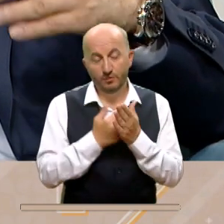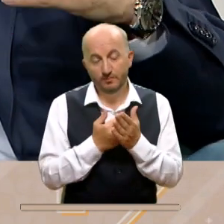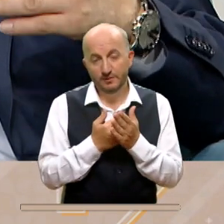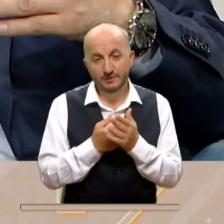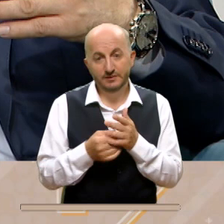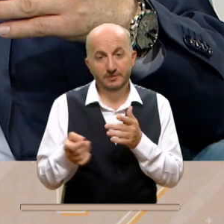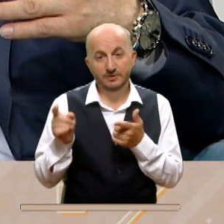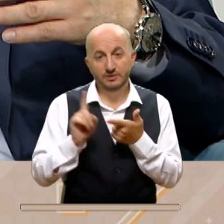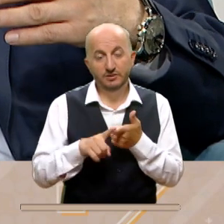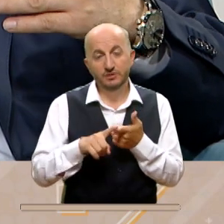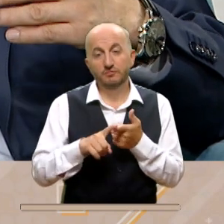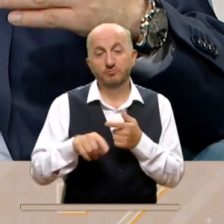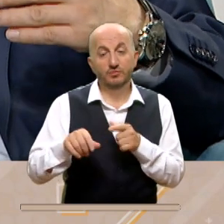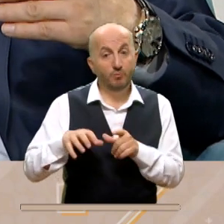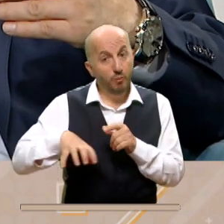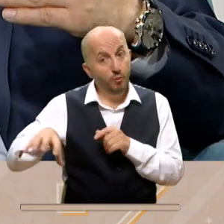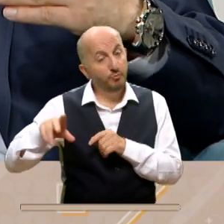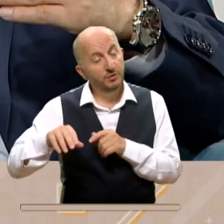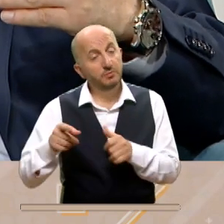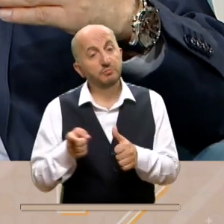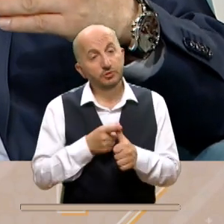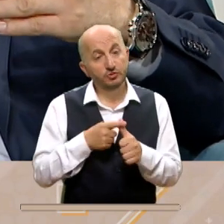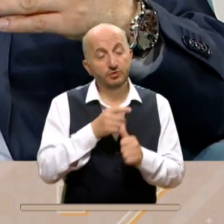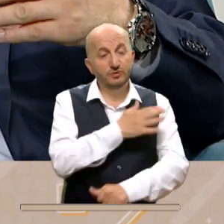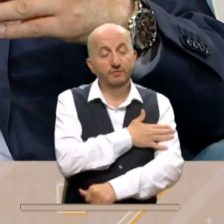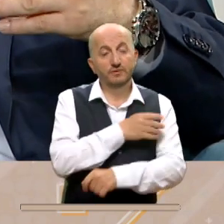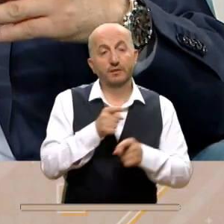neredeyse ikinci bir fakülte gibi birinci sınıftan itibaren çocuklara